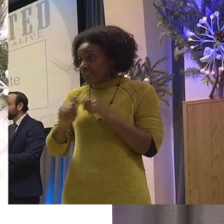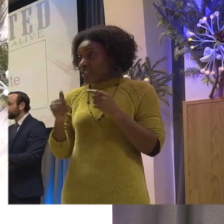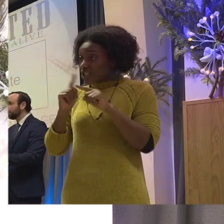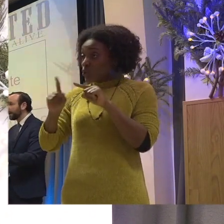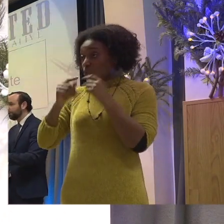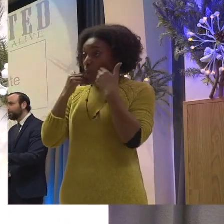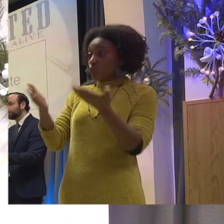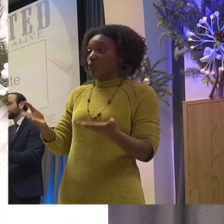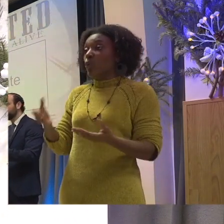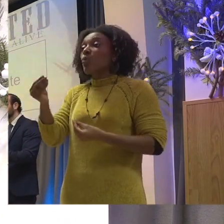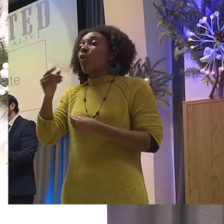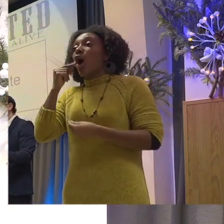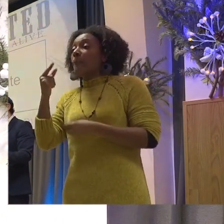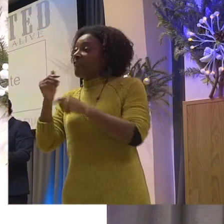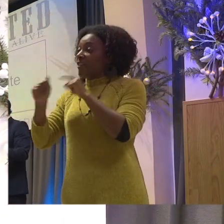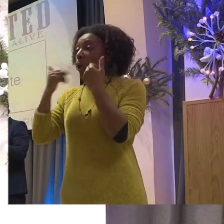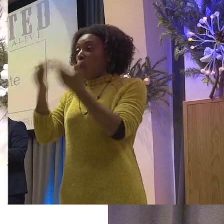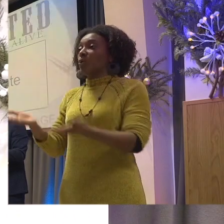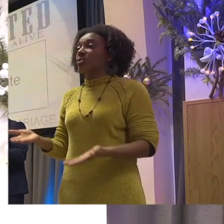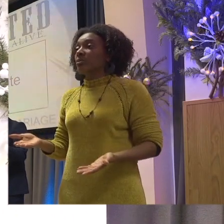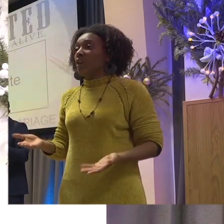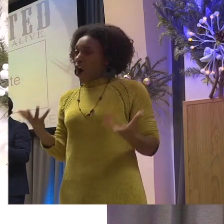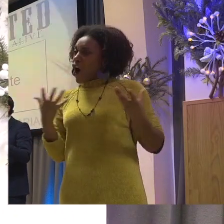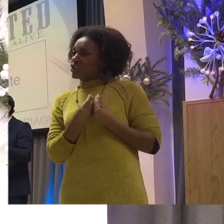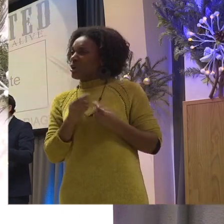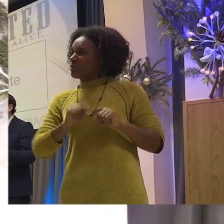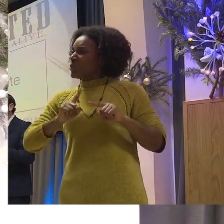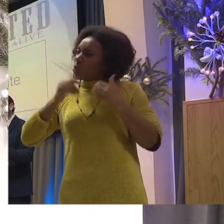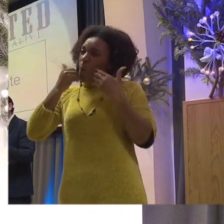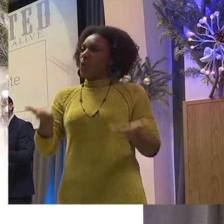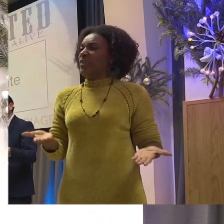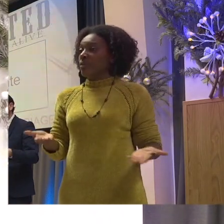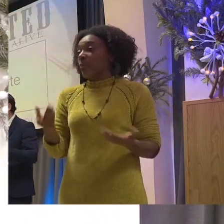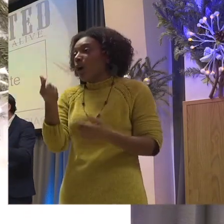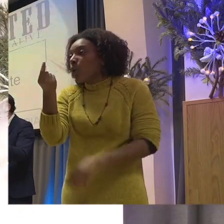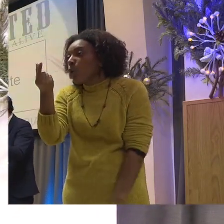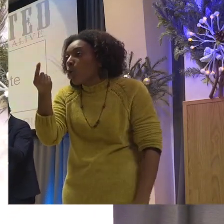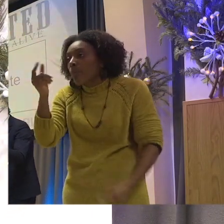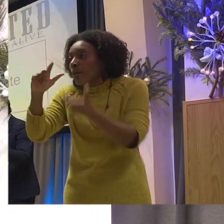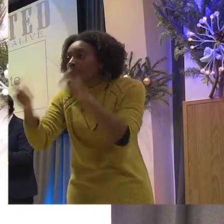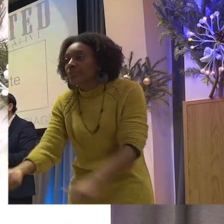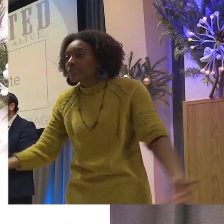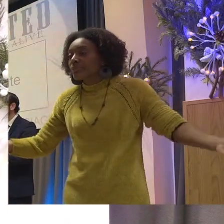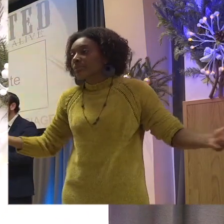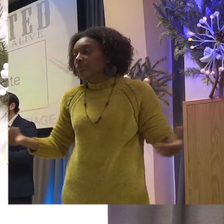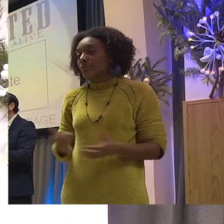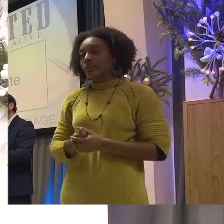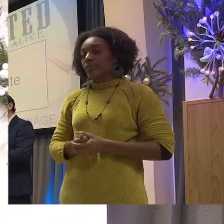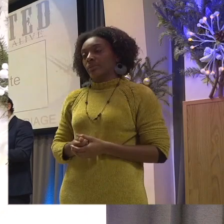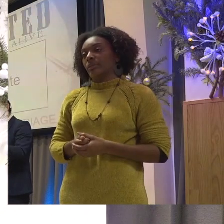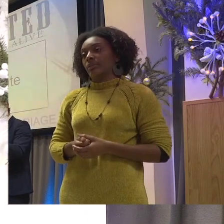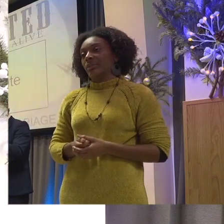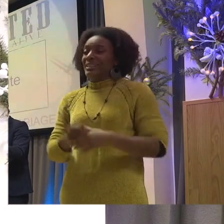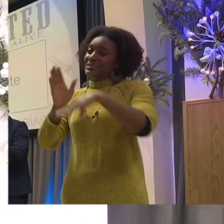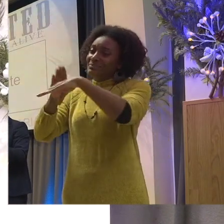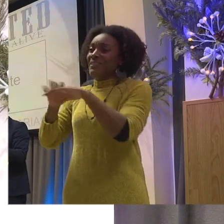honteuses, si toi, mari, tu fais des choses honteuses, si ensemble, vous faites des choses honteuses, votre couple, encore une fois, court à la catastrophe. Bien-aimés, qu'il n'y ait